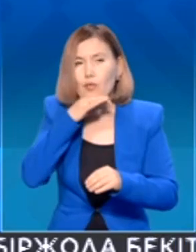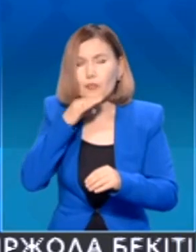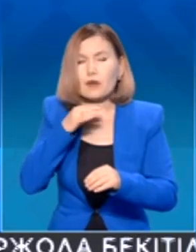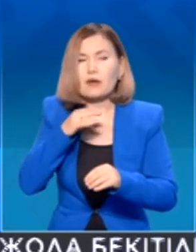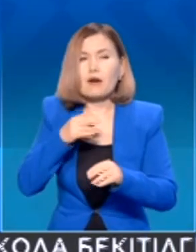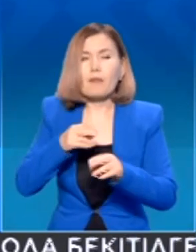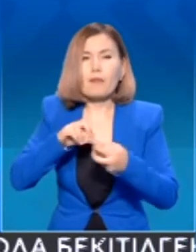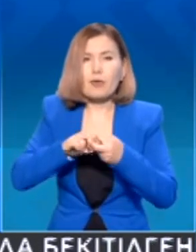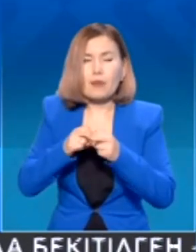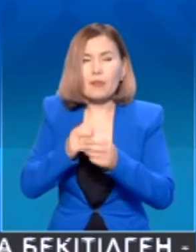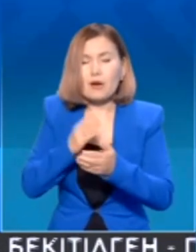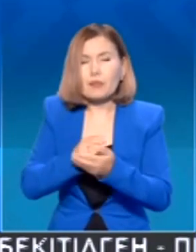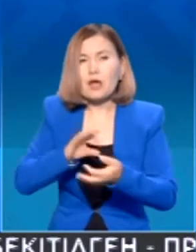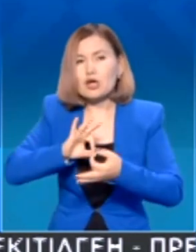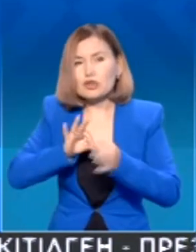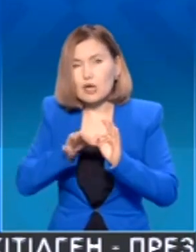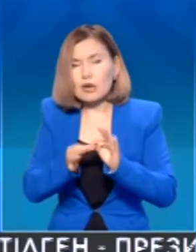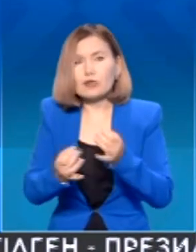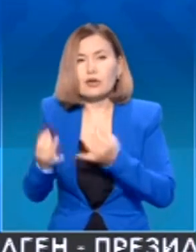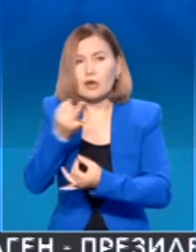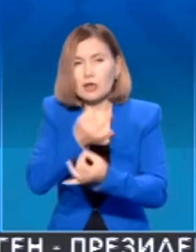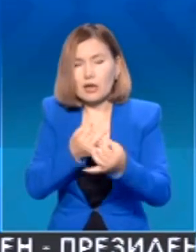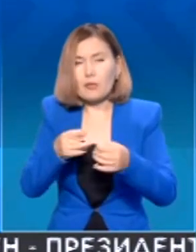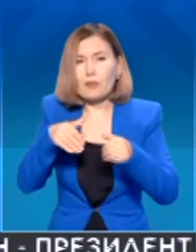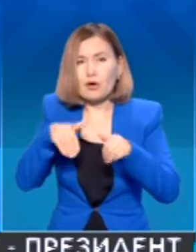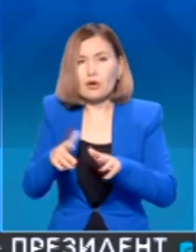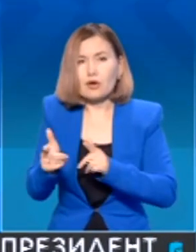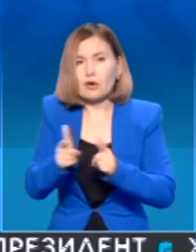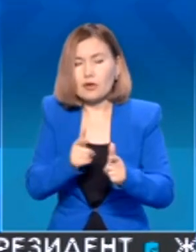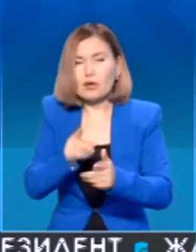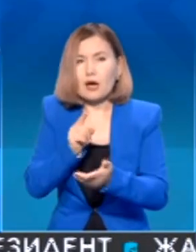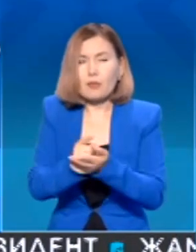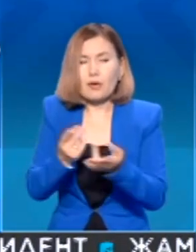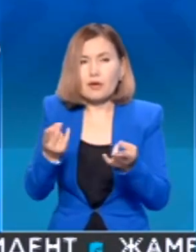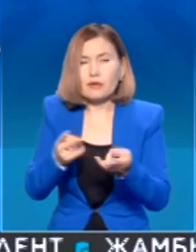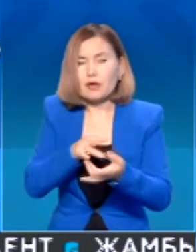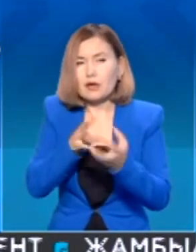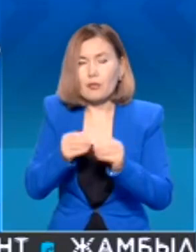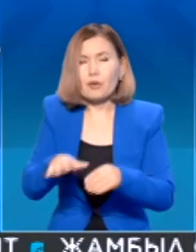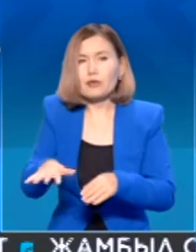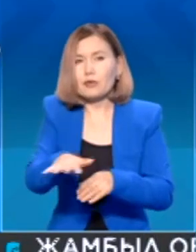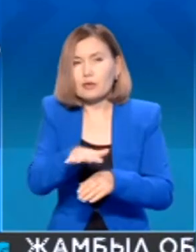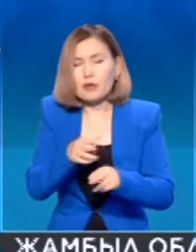Бұл салаға мұқият талдау жасап, ортақ ұстанымдар әзірлеу қажет. Аймақтық